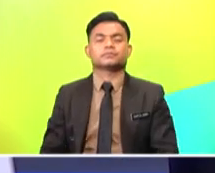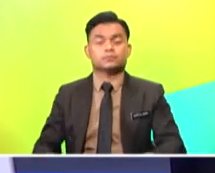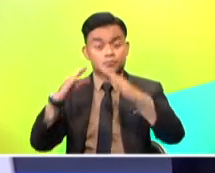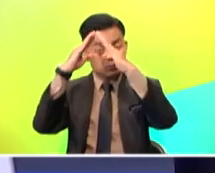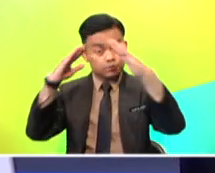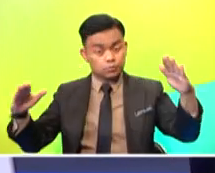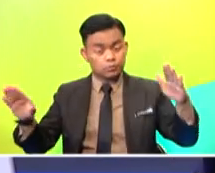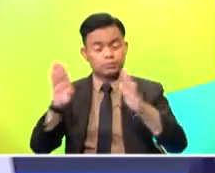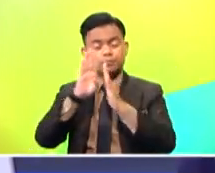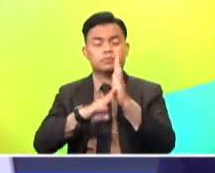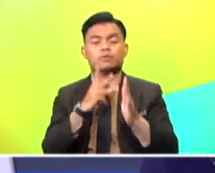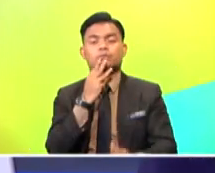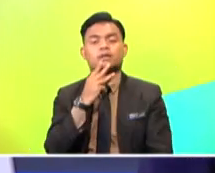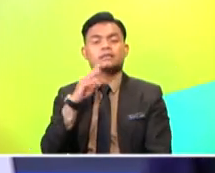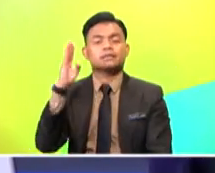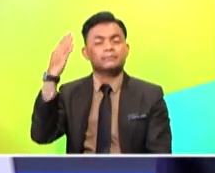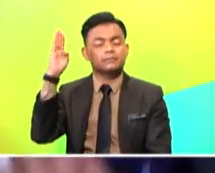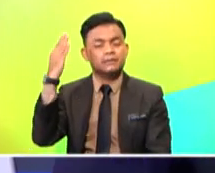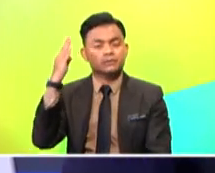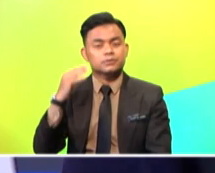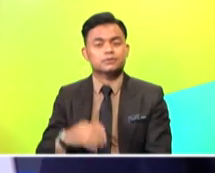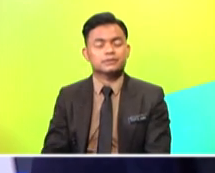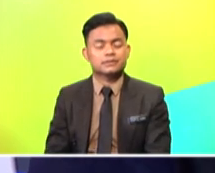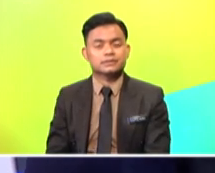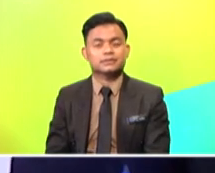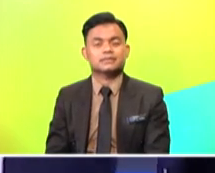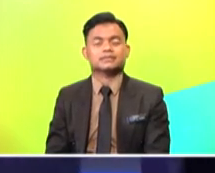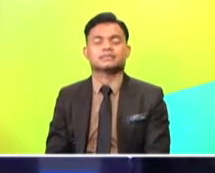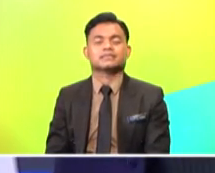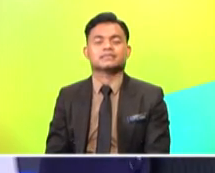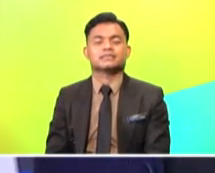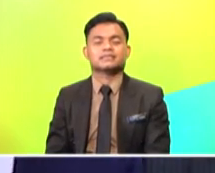biru. Tadi kan cikgu ada nyanyi tadi. Biru muda.